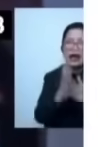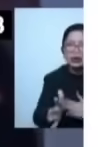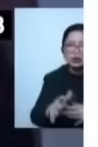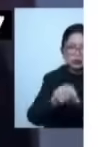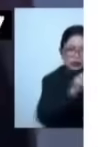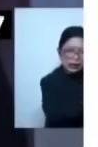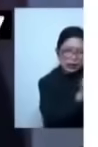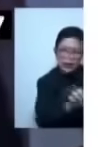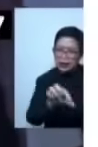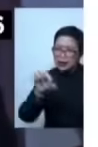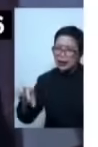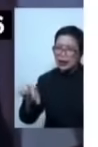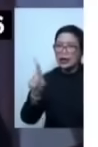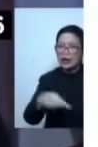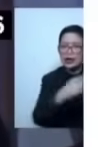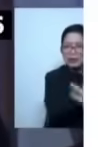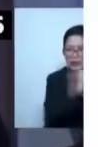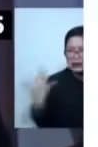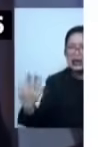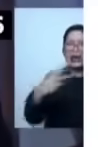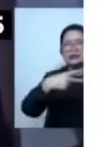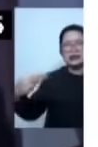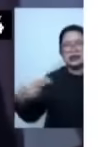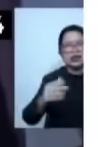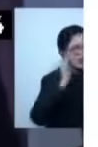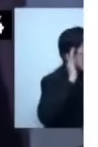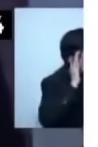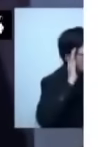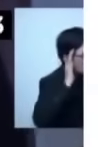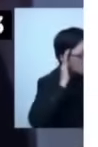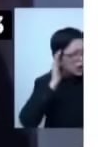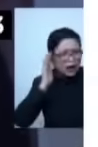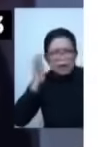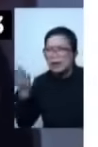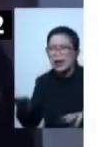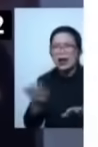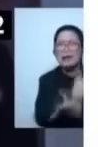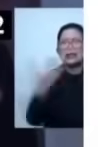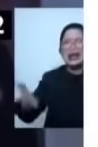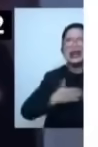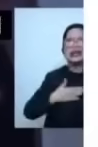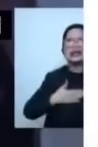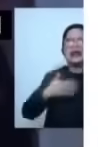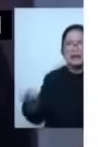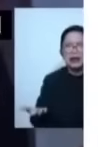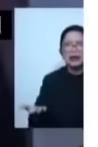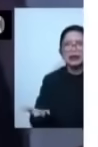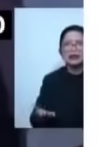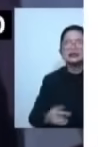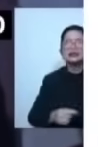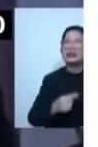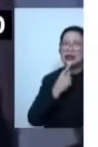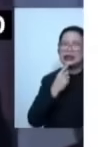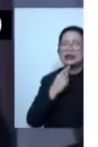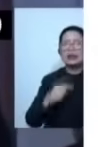apa sih kalau dari tim kawan muda ya sebenarnya kalau dari saya pribadi ya Misalnya berharap ini kita menunjukkan gagasan